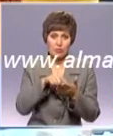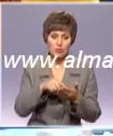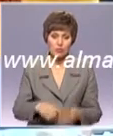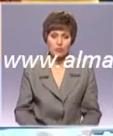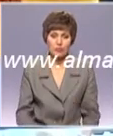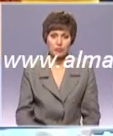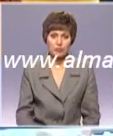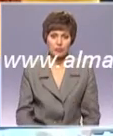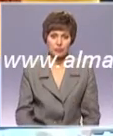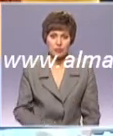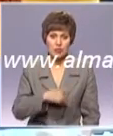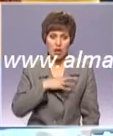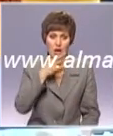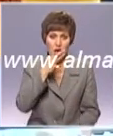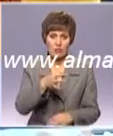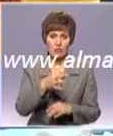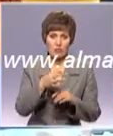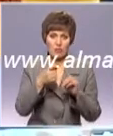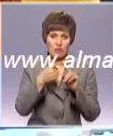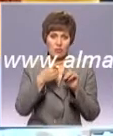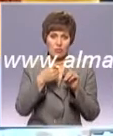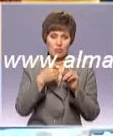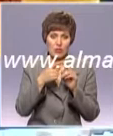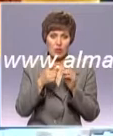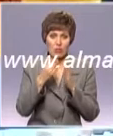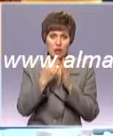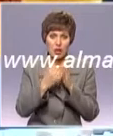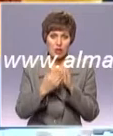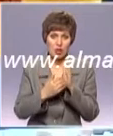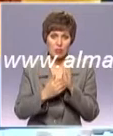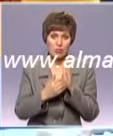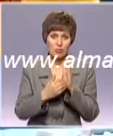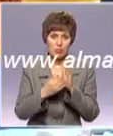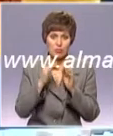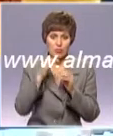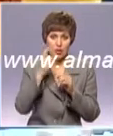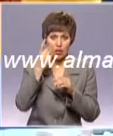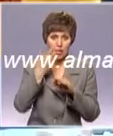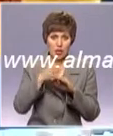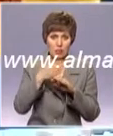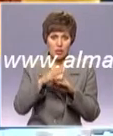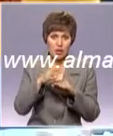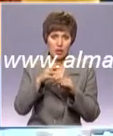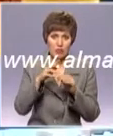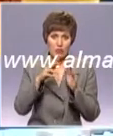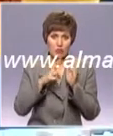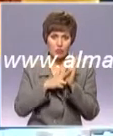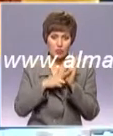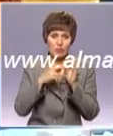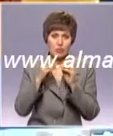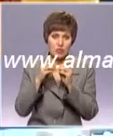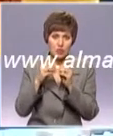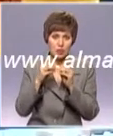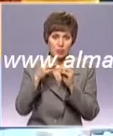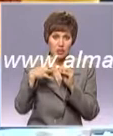я отвечу на ваш вопрос. Во-первых, вы вставали на программу ипотечного кредитования 8-10. По ней было сдано